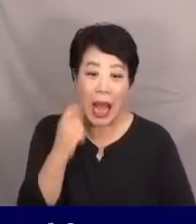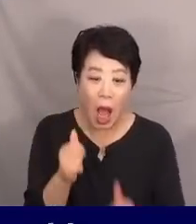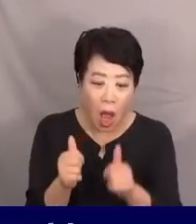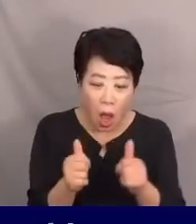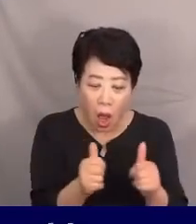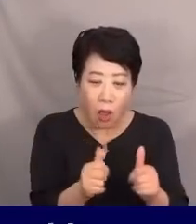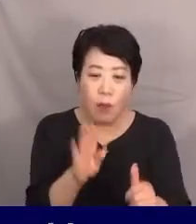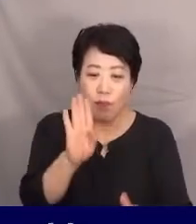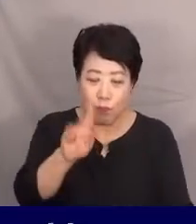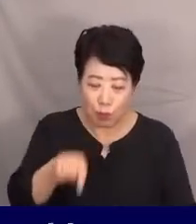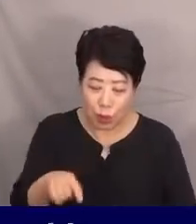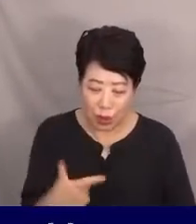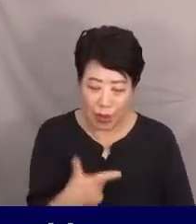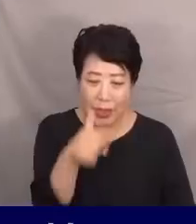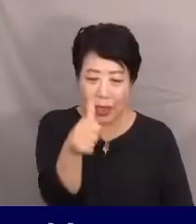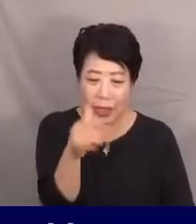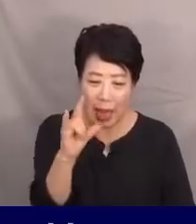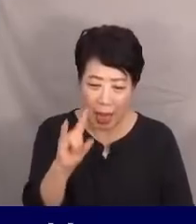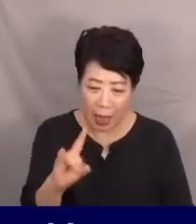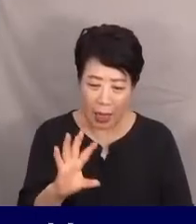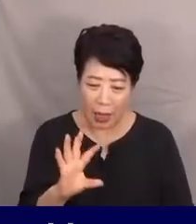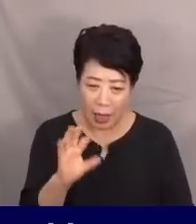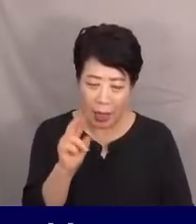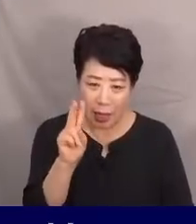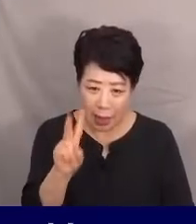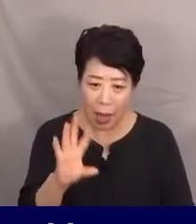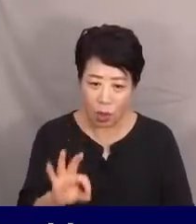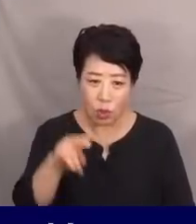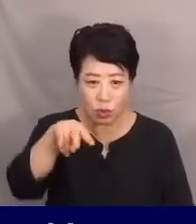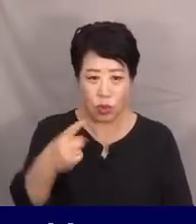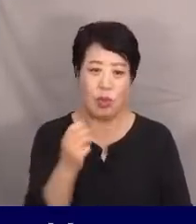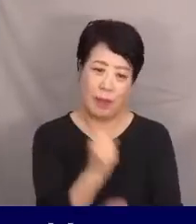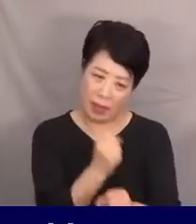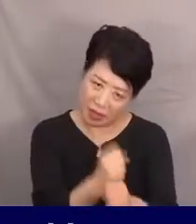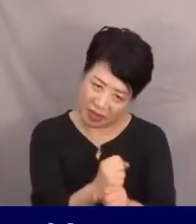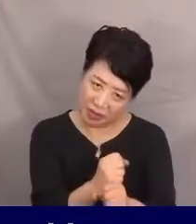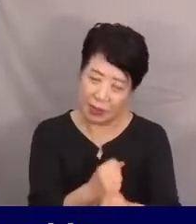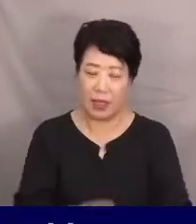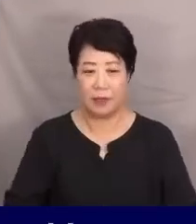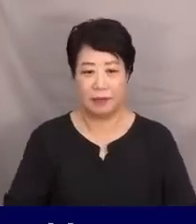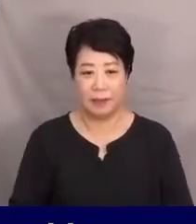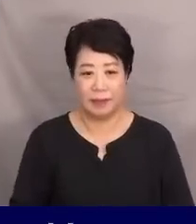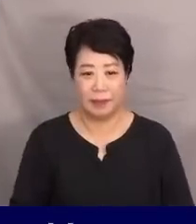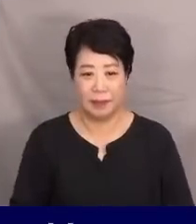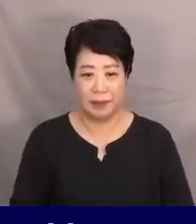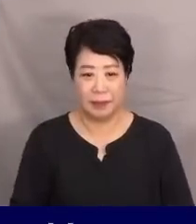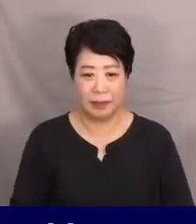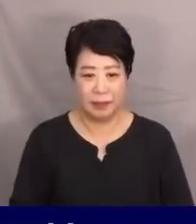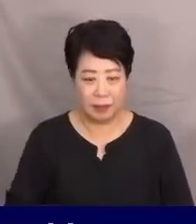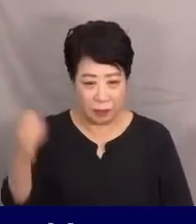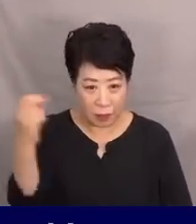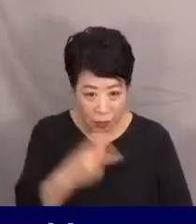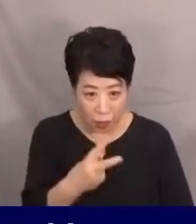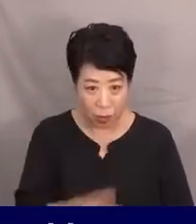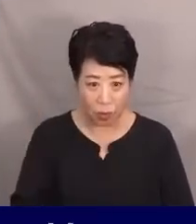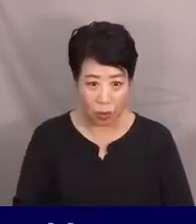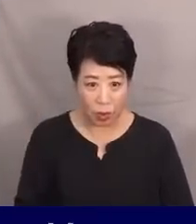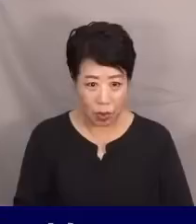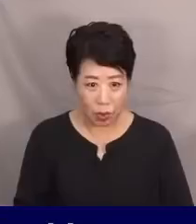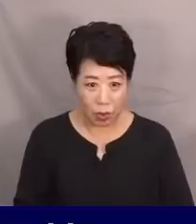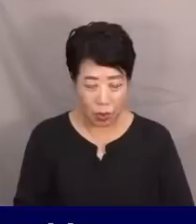다섯 번이나 조문을 하는 조문쇼를 하였습니다. 맞습니다. 그리고 나서 1분도 안 돼,